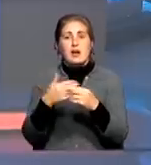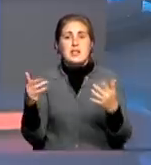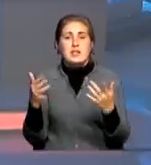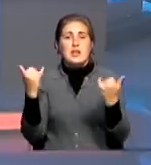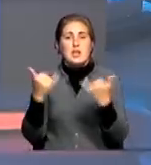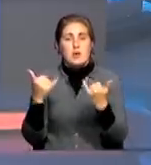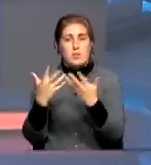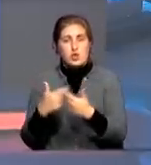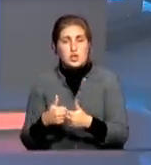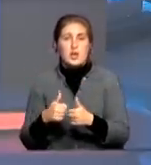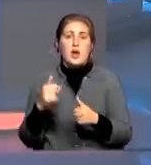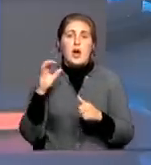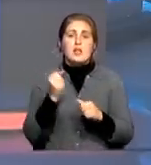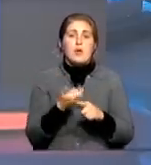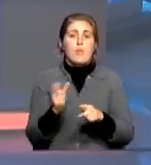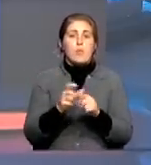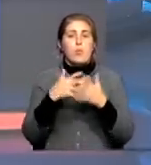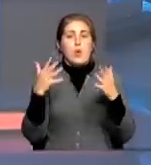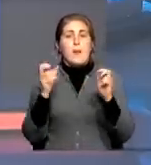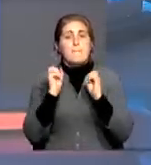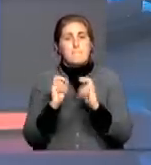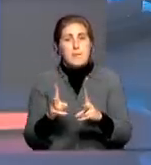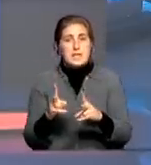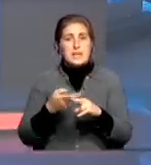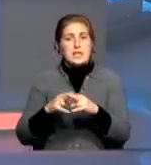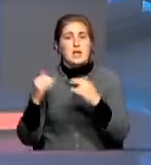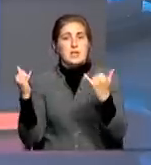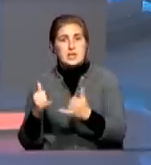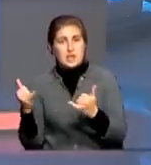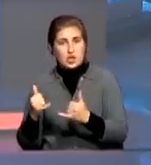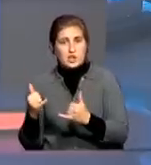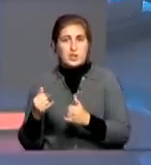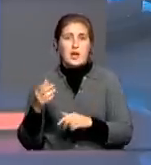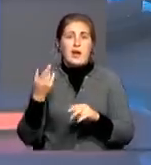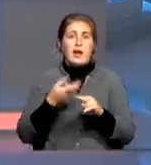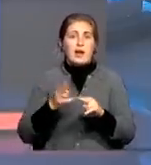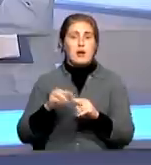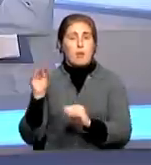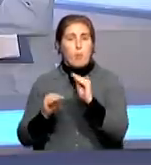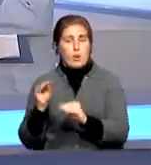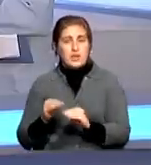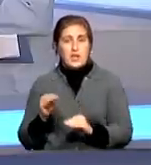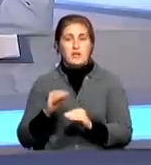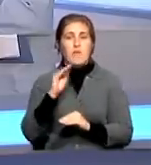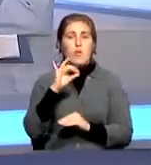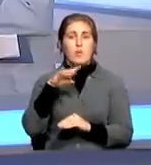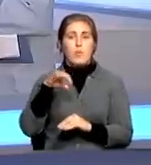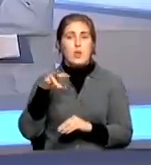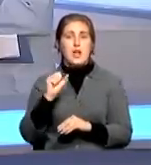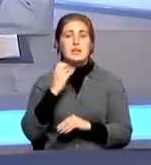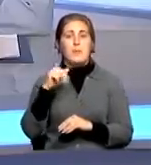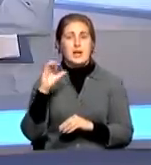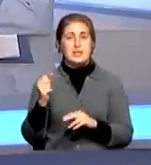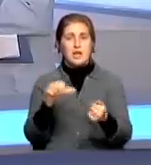синтетические. Наибольшую опасность, конечно, представляют синтетические компоненты, формула спайсов,